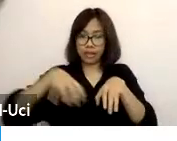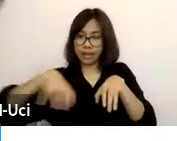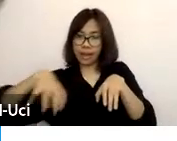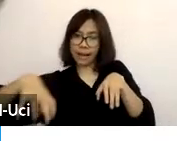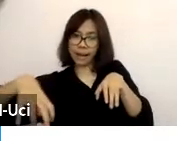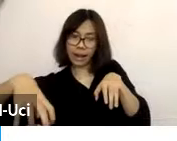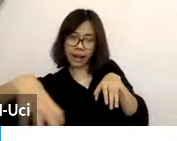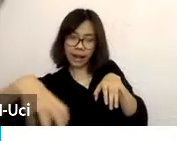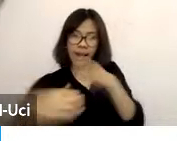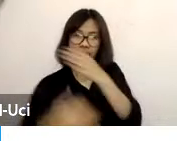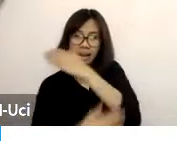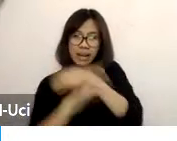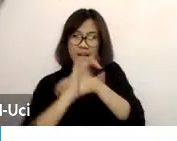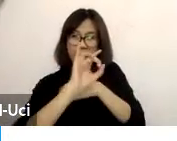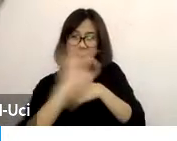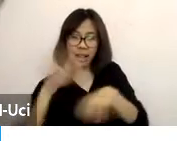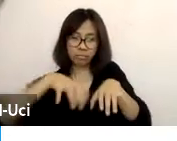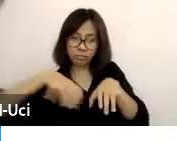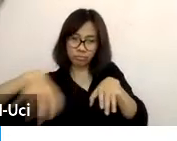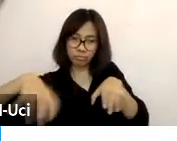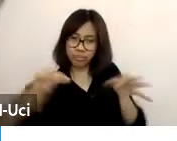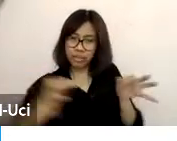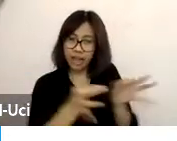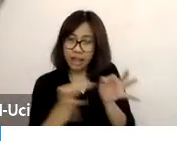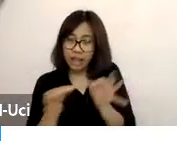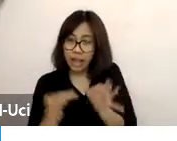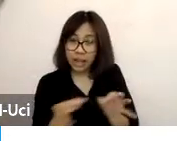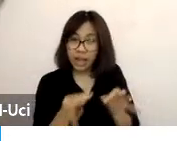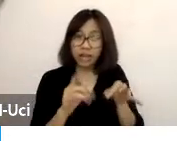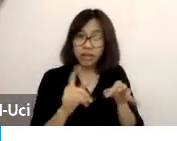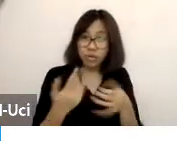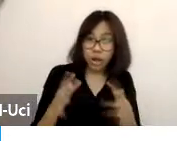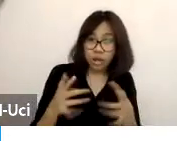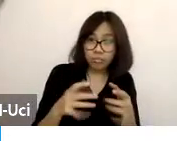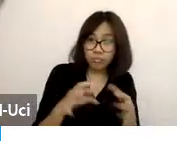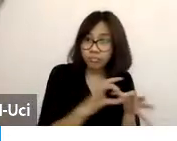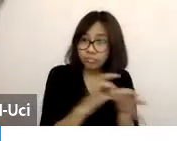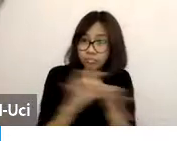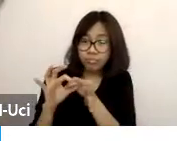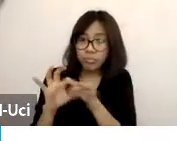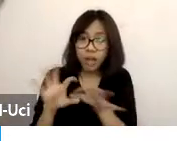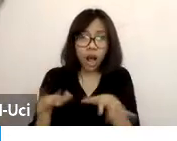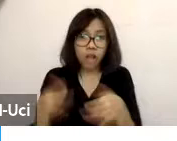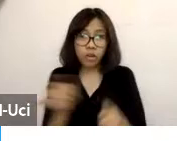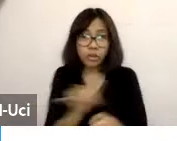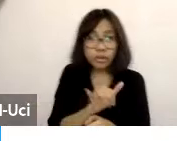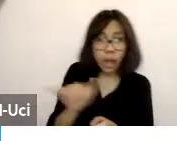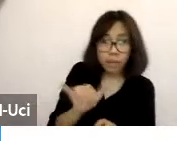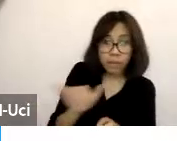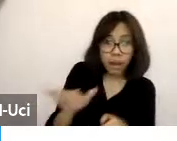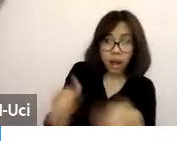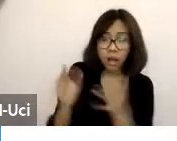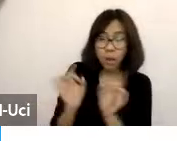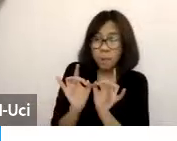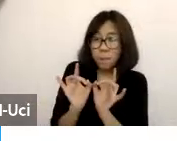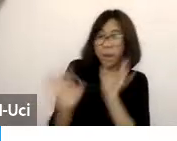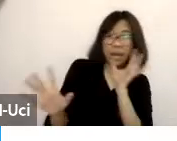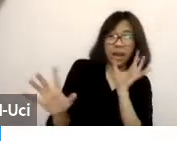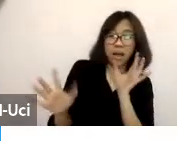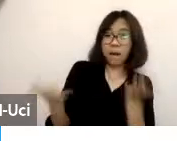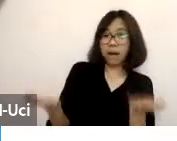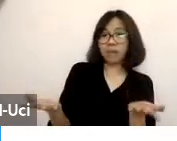memang sekiranya yang diatur di negara sebelah itu apa namanya Citra sama dengan kita ataukah berbeda karena